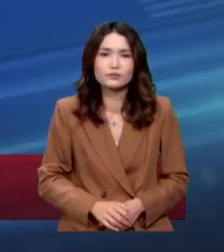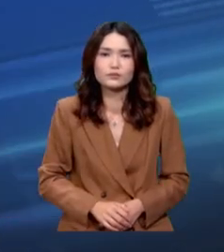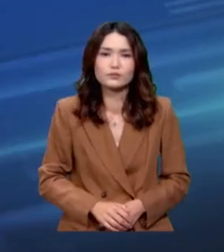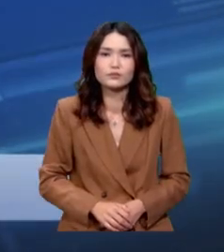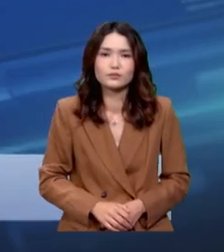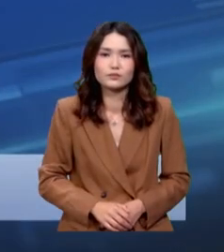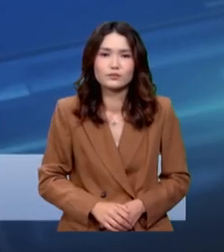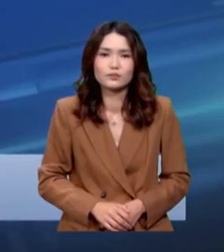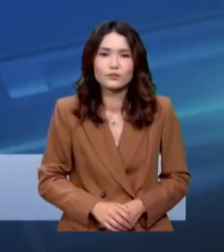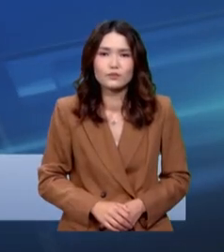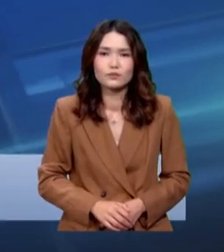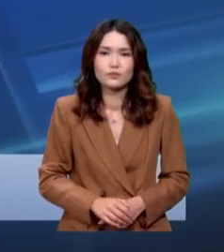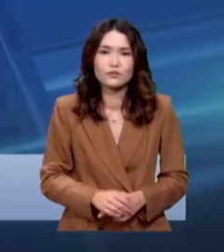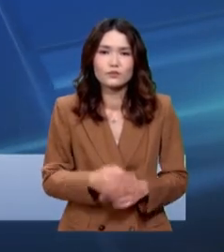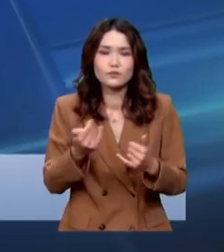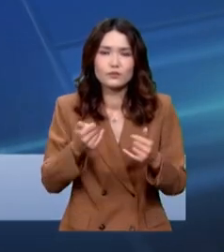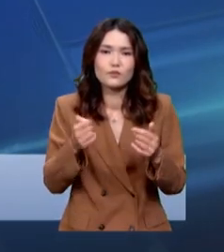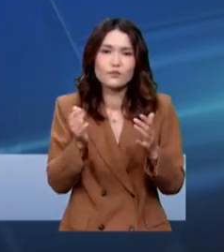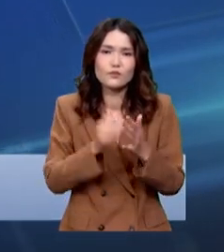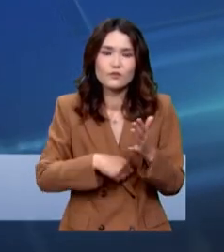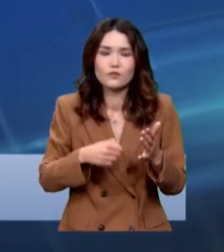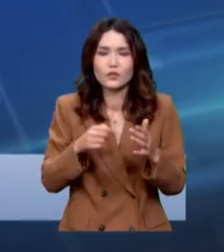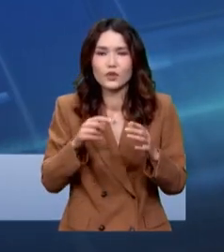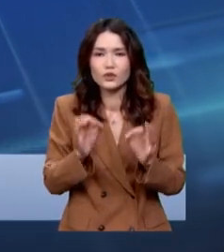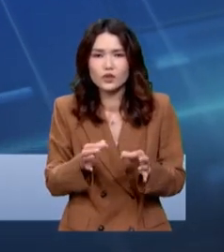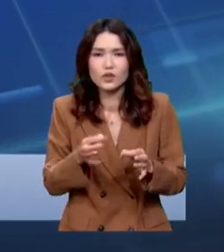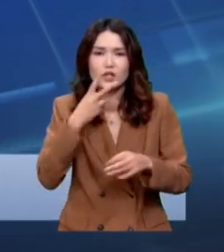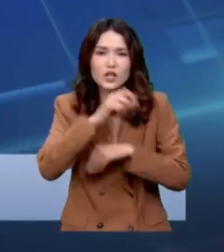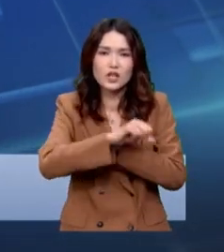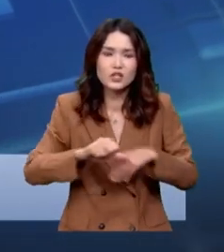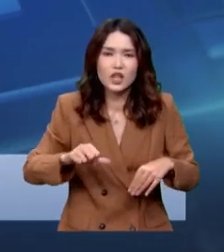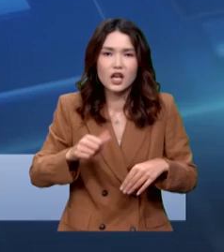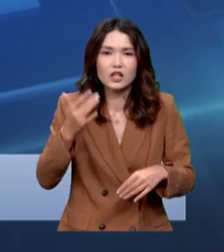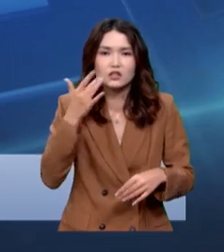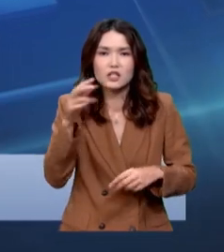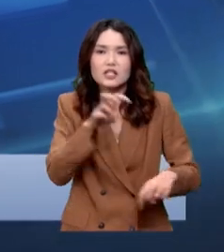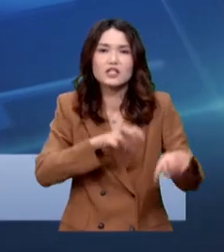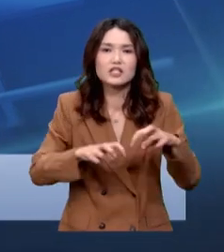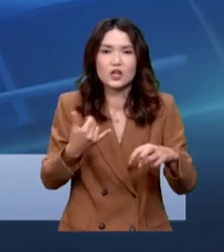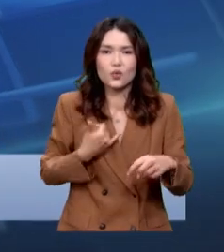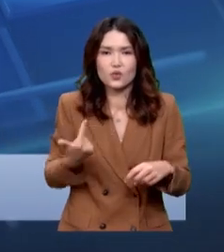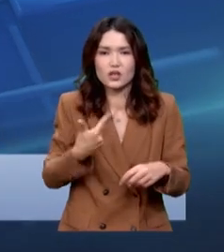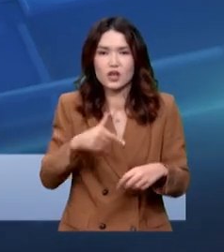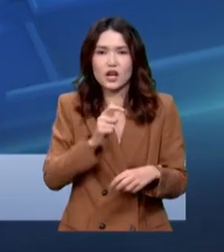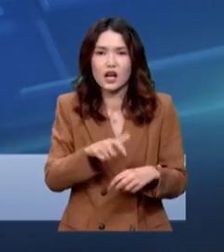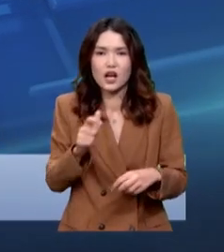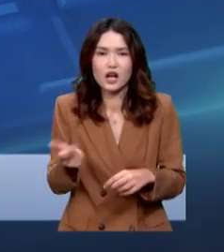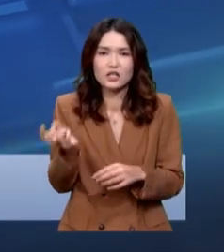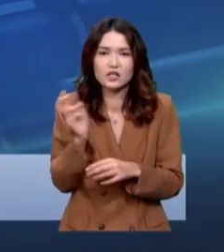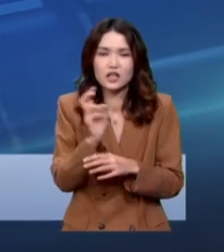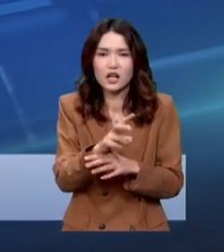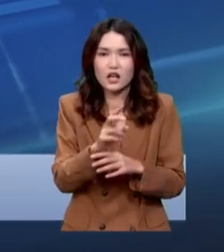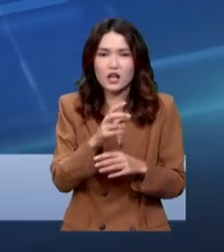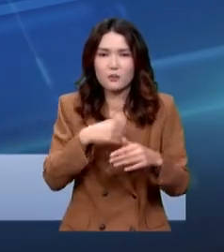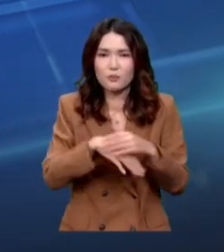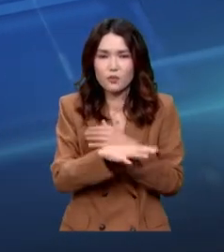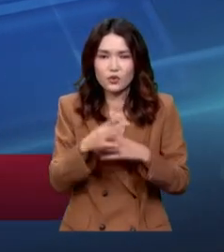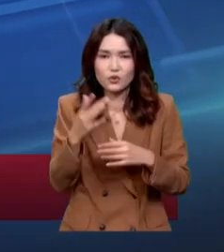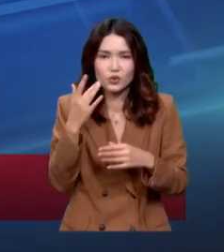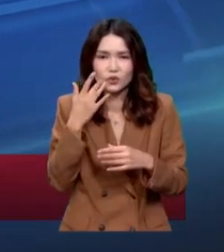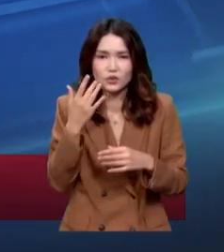Сіздер дұрыс түсініңіздер, шетелде тығылып жүрген біздің азаматтарымыз, кейбірлер біз тез